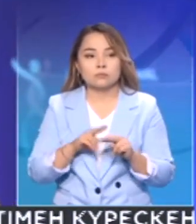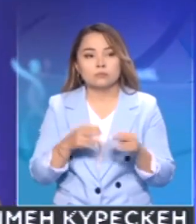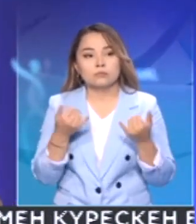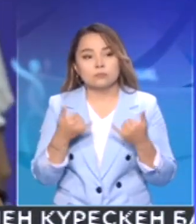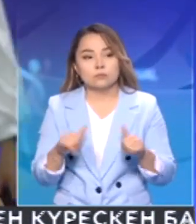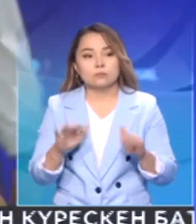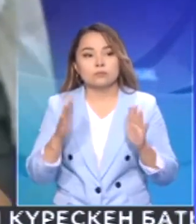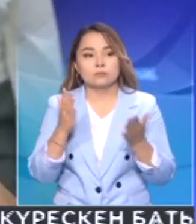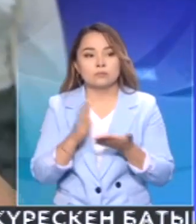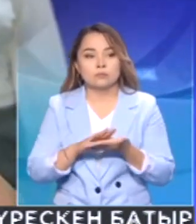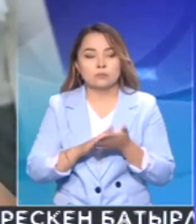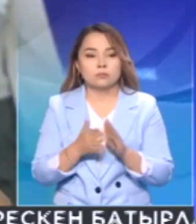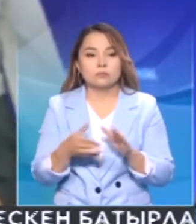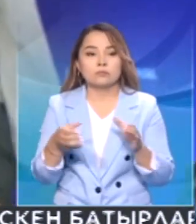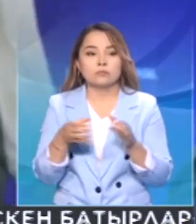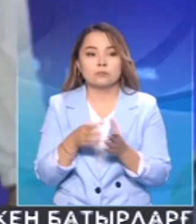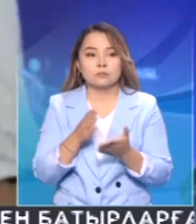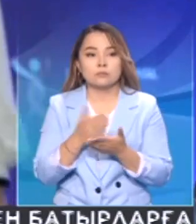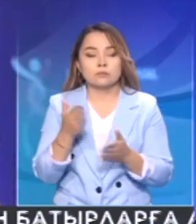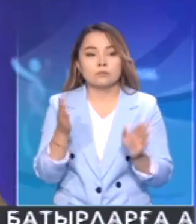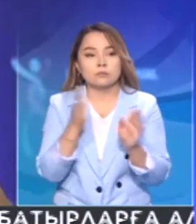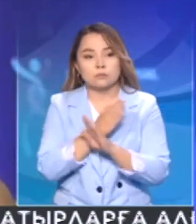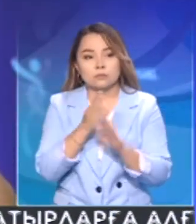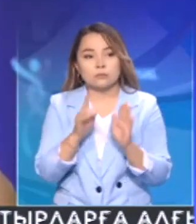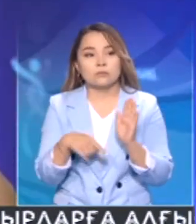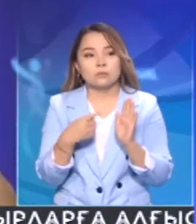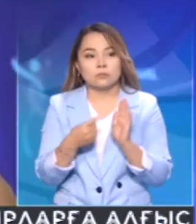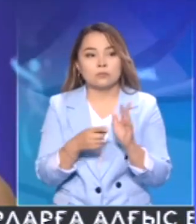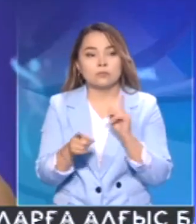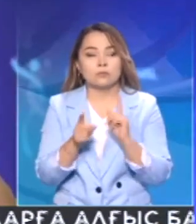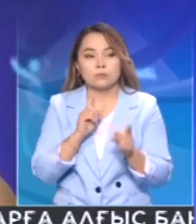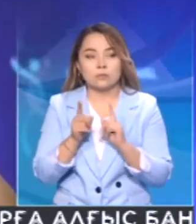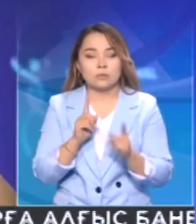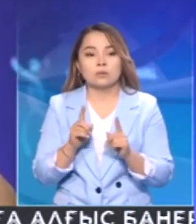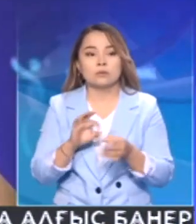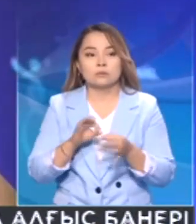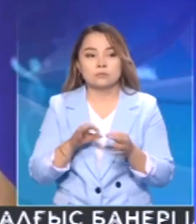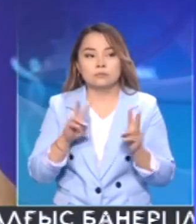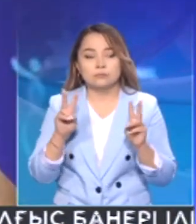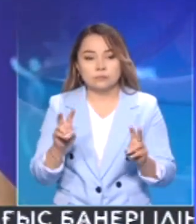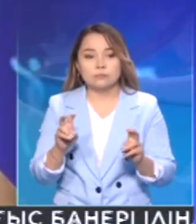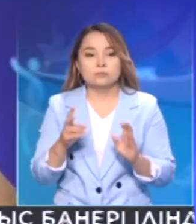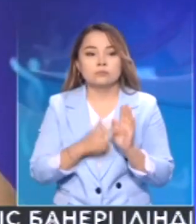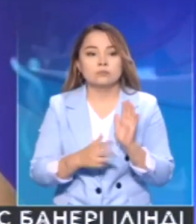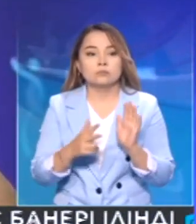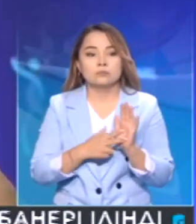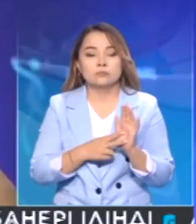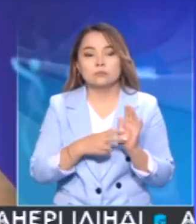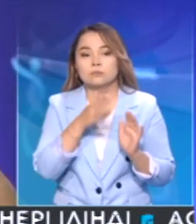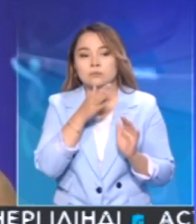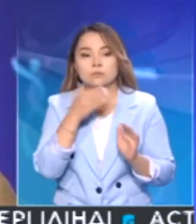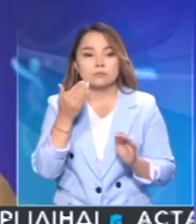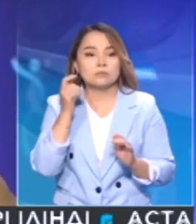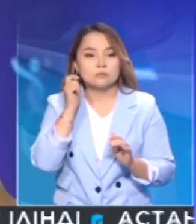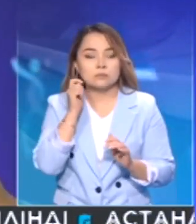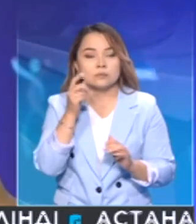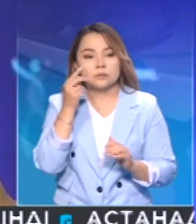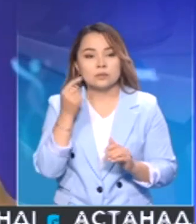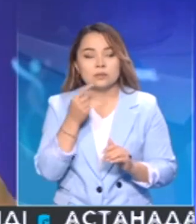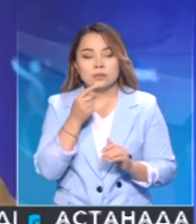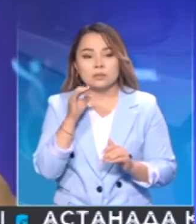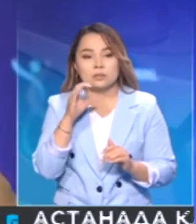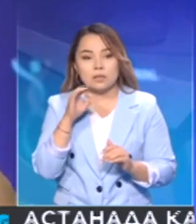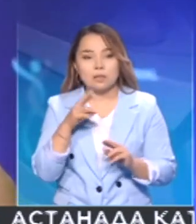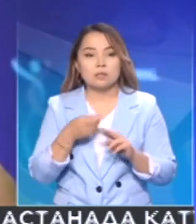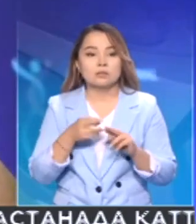таңғалдырған бір жағдай болды. Себебі экологиялық мәселелер қозғалған бір сессияда 87 жастағы италиялық волонтер Арал